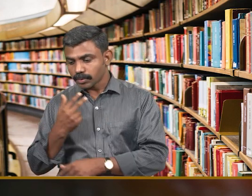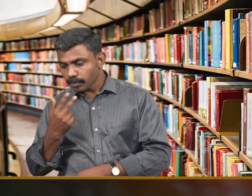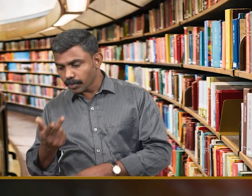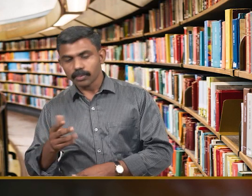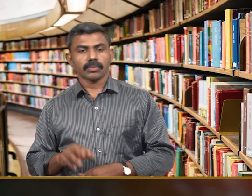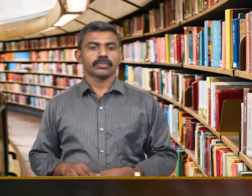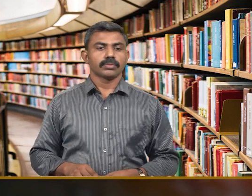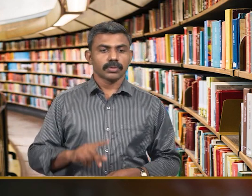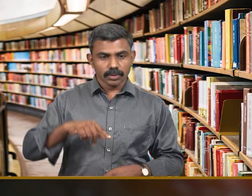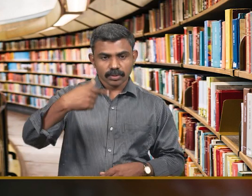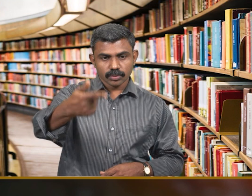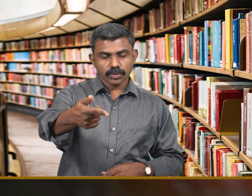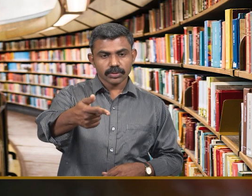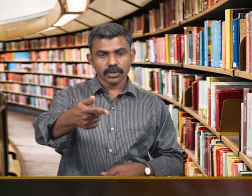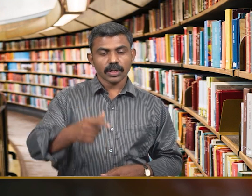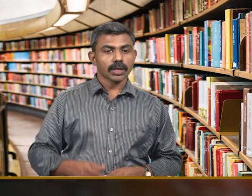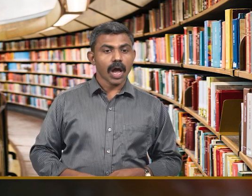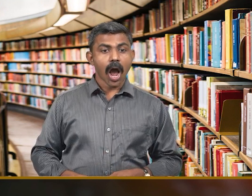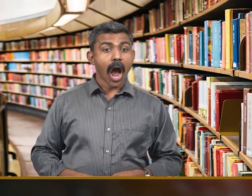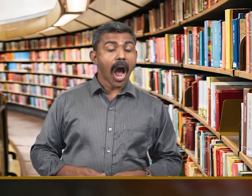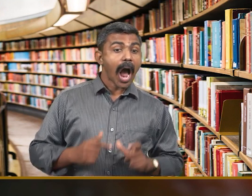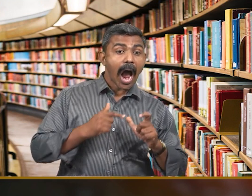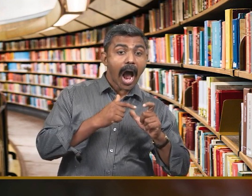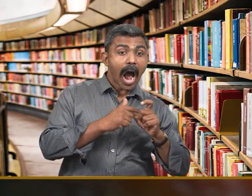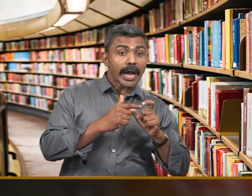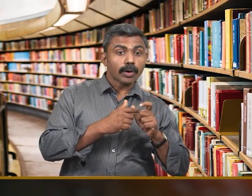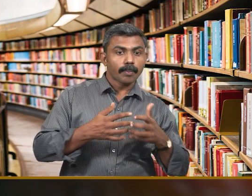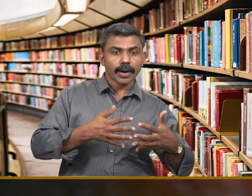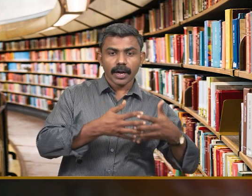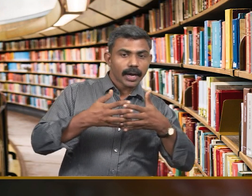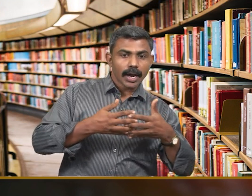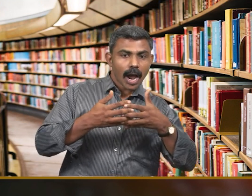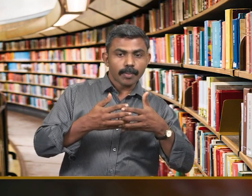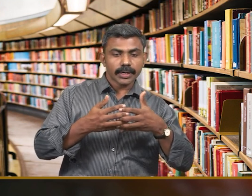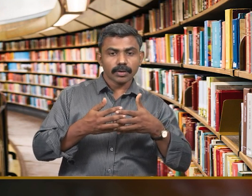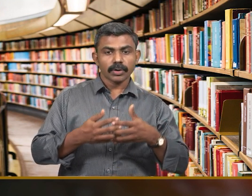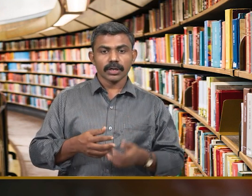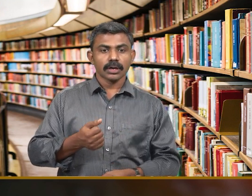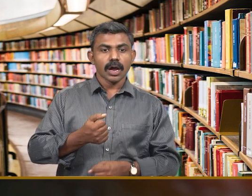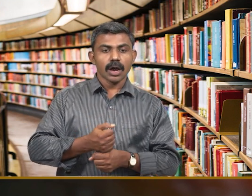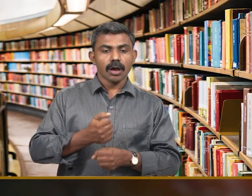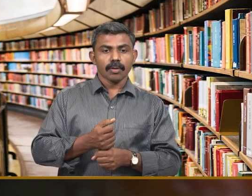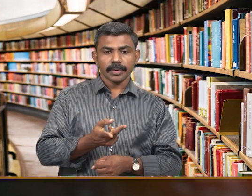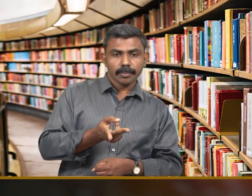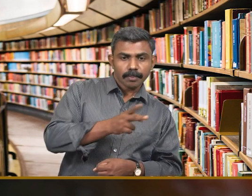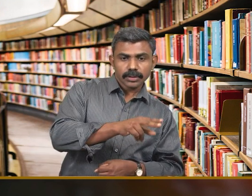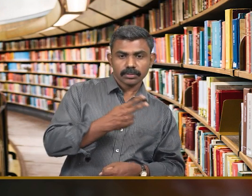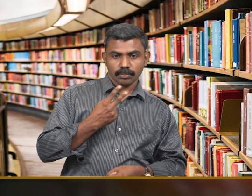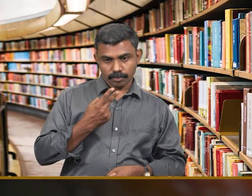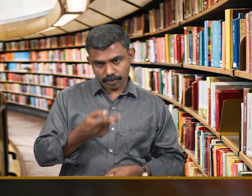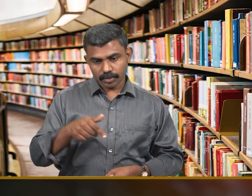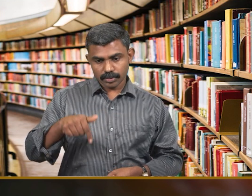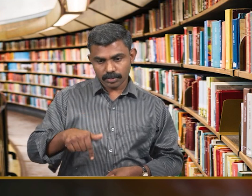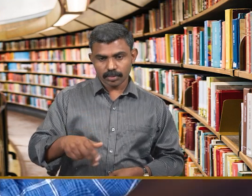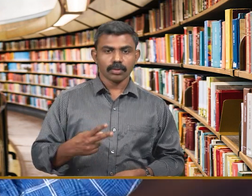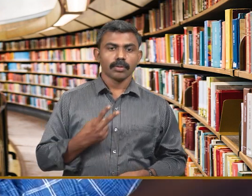ஏற்பட்டன, அதனைத் தொடர்ந்து ஐரோப்பிய மற்றும் அமெரிக்கா நாடுகளில் என்னென்ன அரசியல் மாற்றங்கள் ஏற்பட்டன அப்படிங்கிறத பற்றி